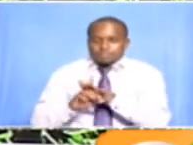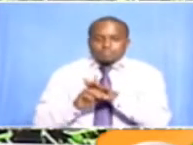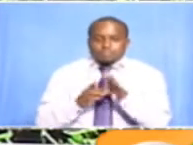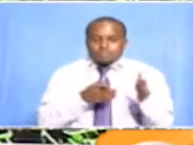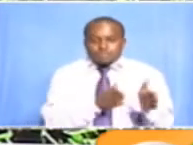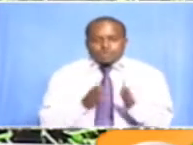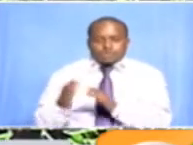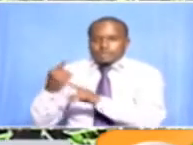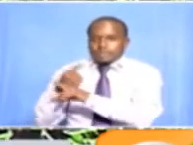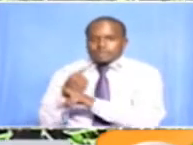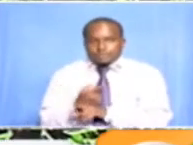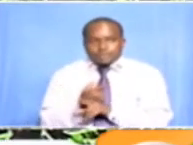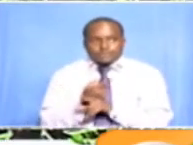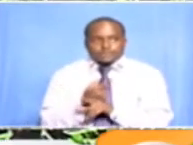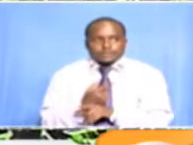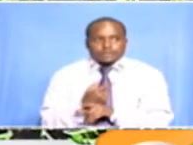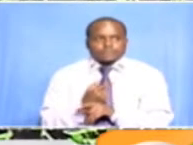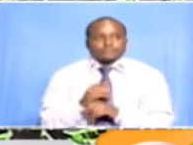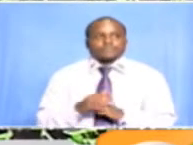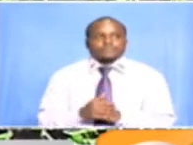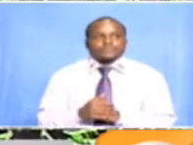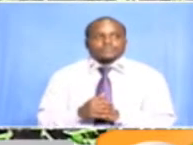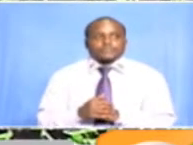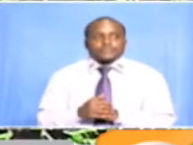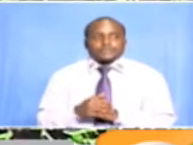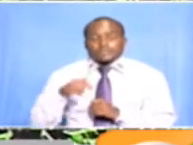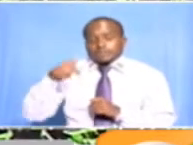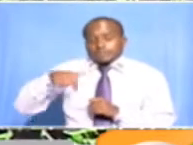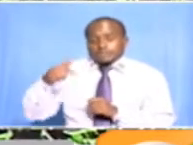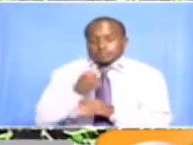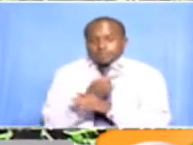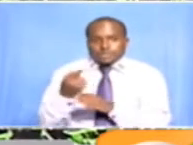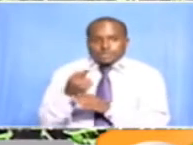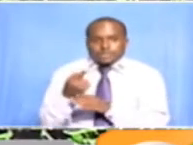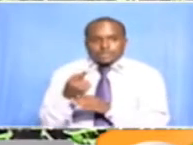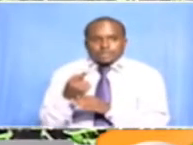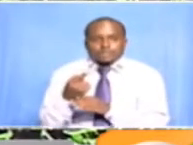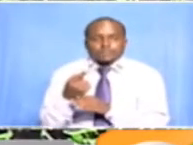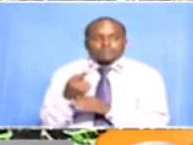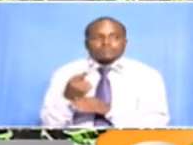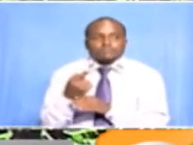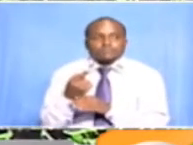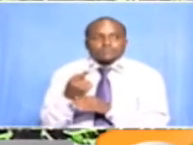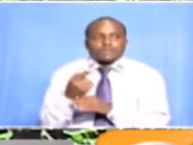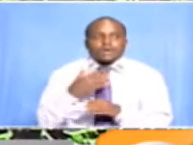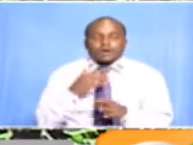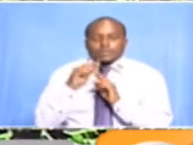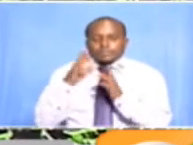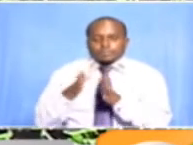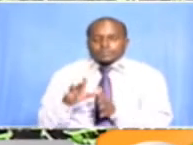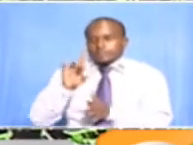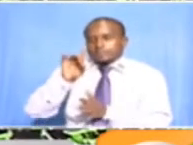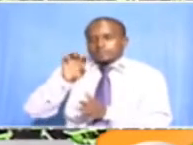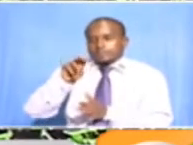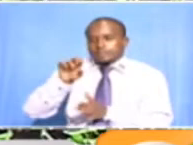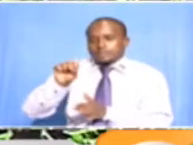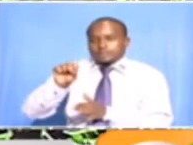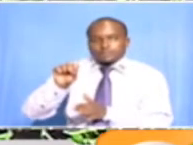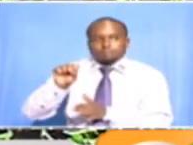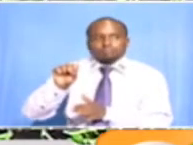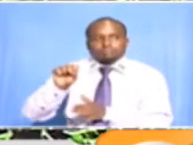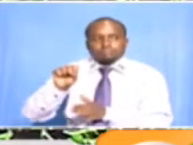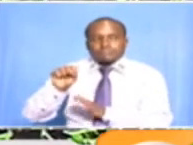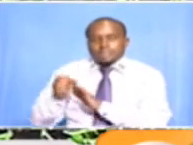za kukuza mimea na kufuga wanyama. Katika makala ya juma hili ya kilimo biashara, mwanahabari mwenzangu Dennis Otieno